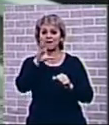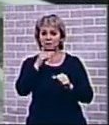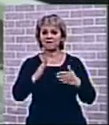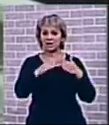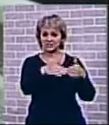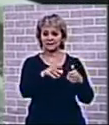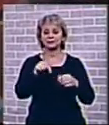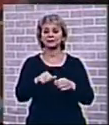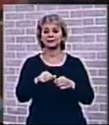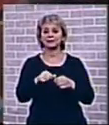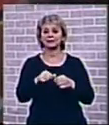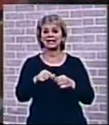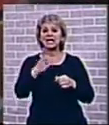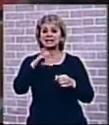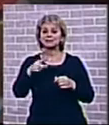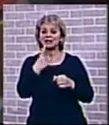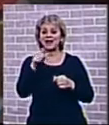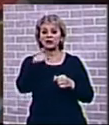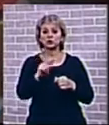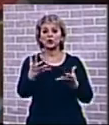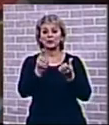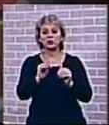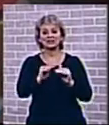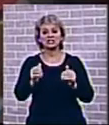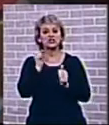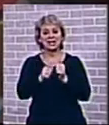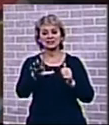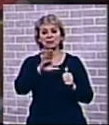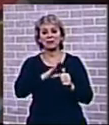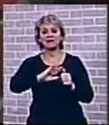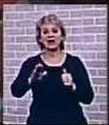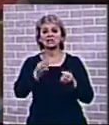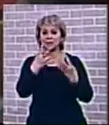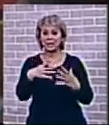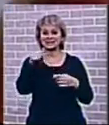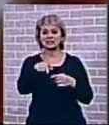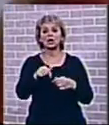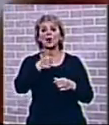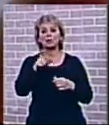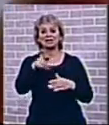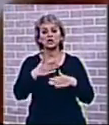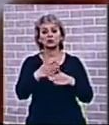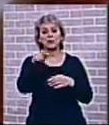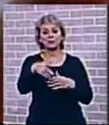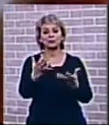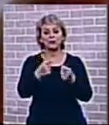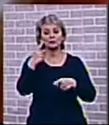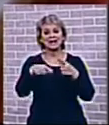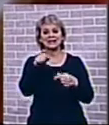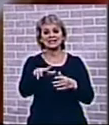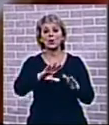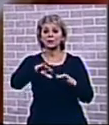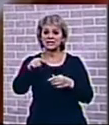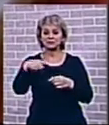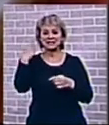воде. Эксперты признают, что приемные дети часто бывают непростыми и пытаются помочь приемным родителям